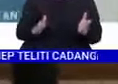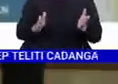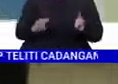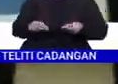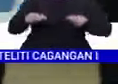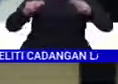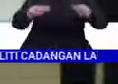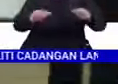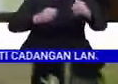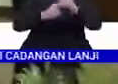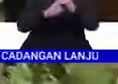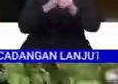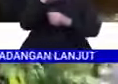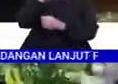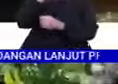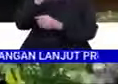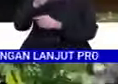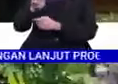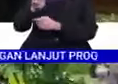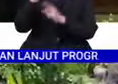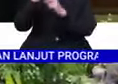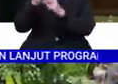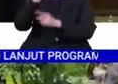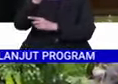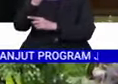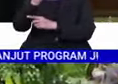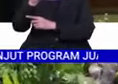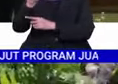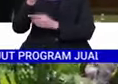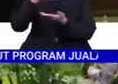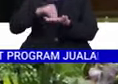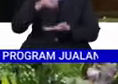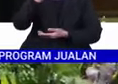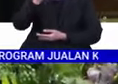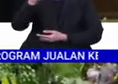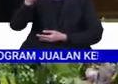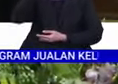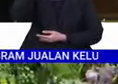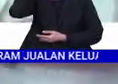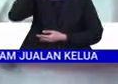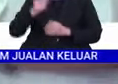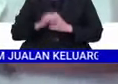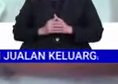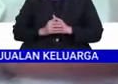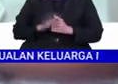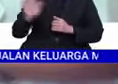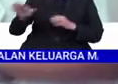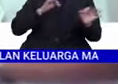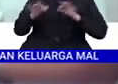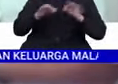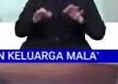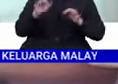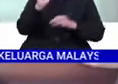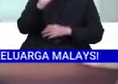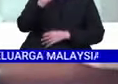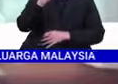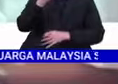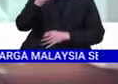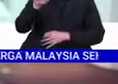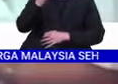majelis penyerahan tajaan tnb kepada way ke Ende Kotabaru mengulas lanjut Beliau berkata anjung kasih ini